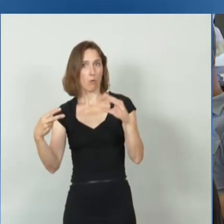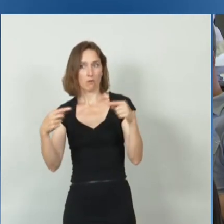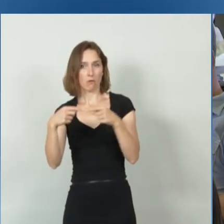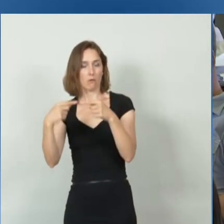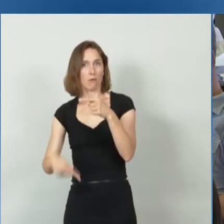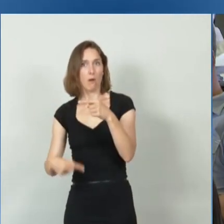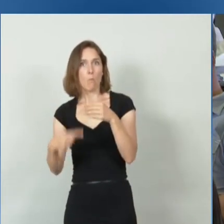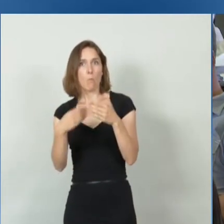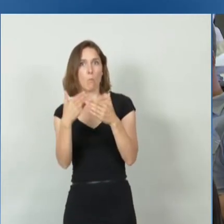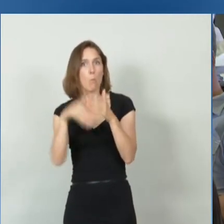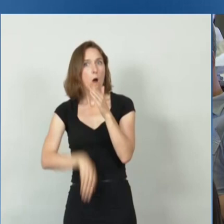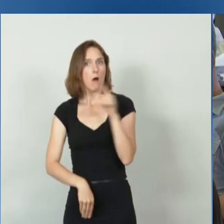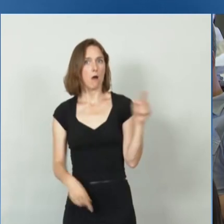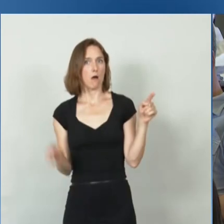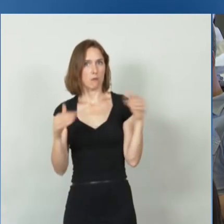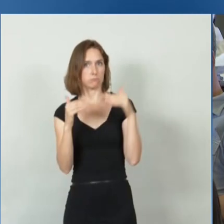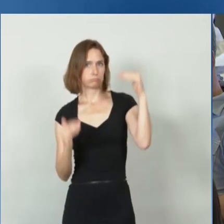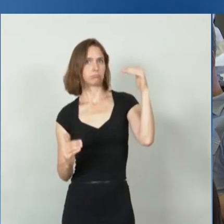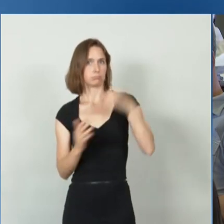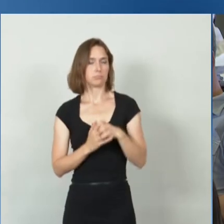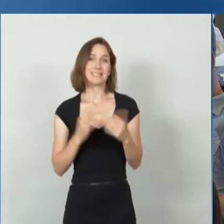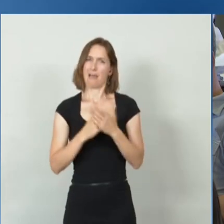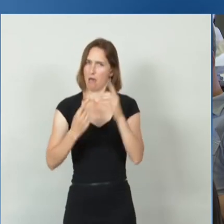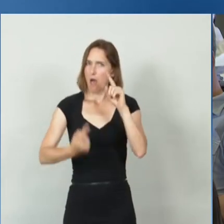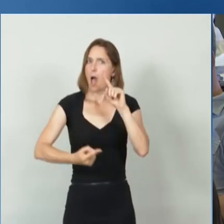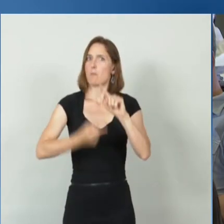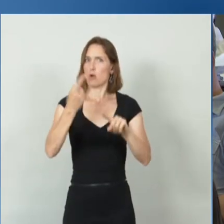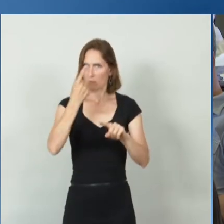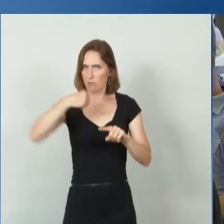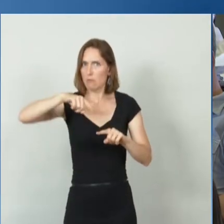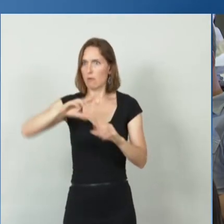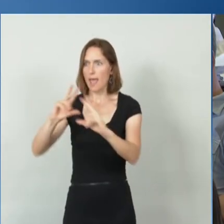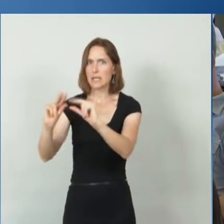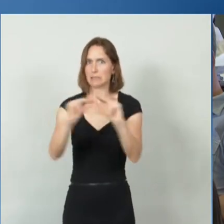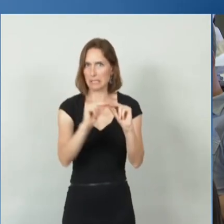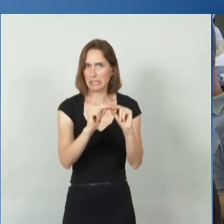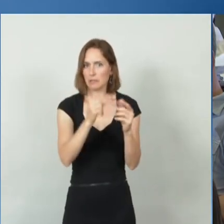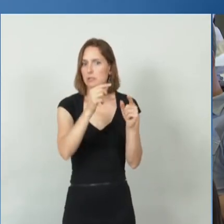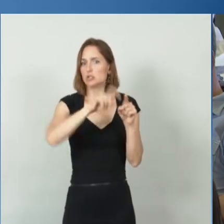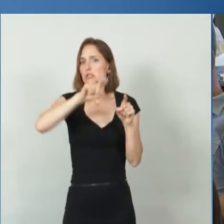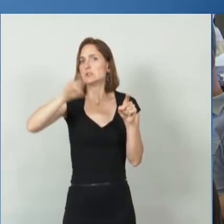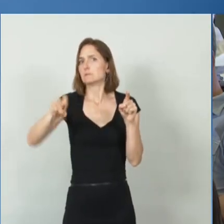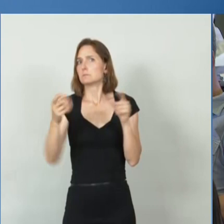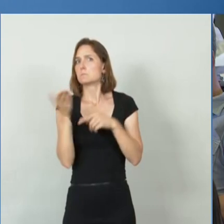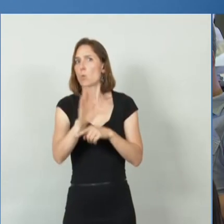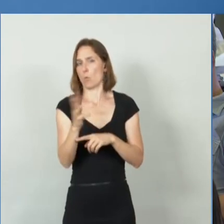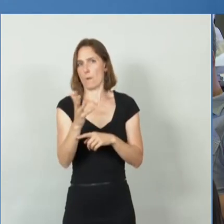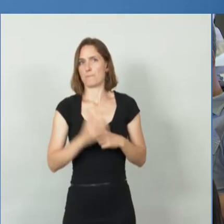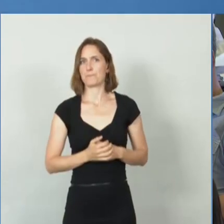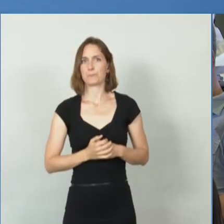comparables il était important de traduire et d'expliquer à tout à chacun ce que veulent dire ces chiffres parce que encore une fois